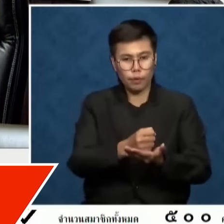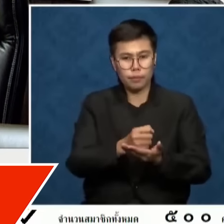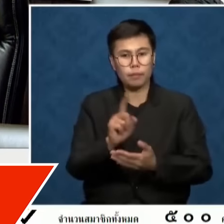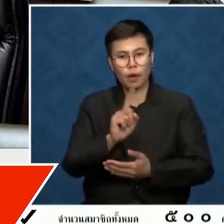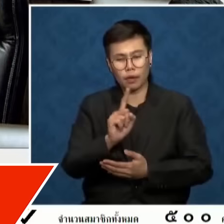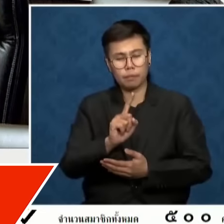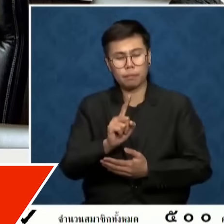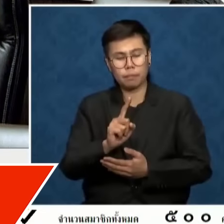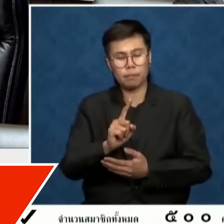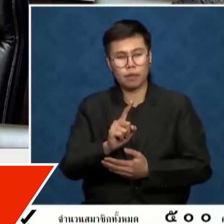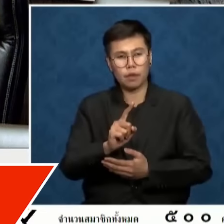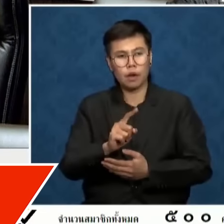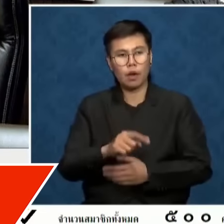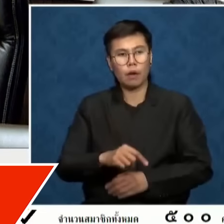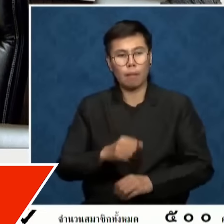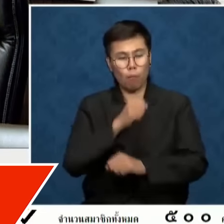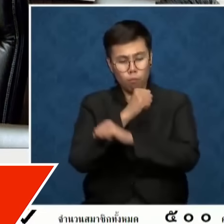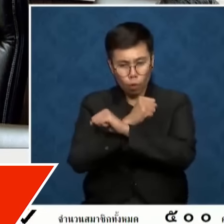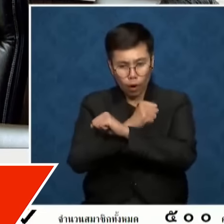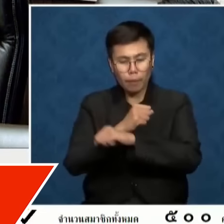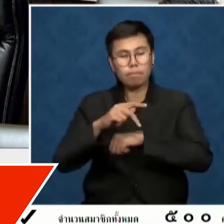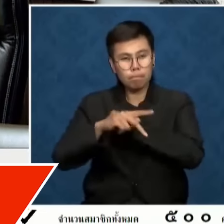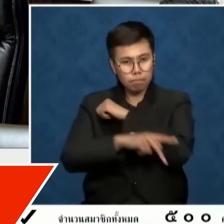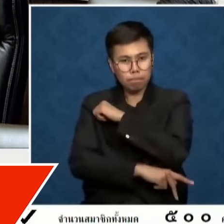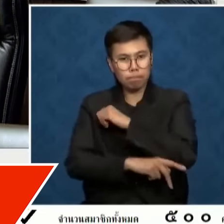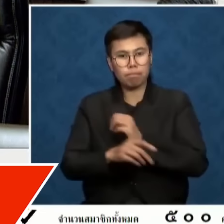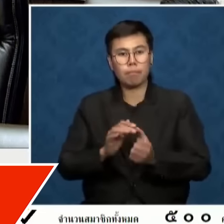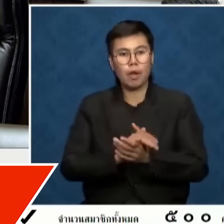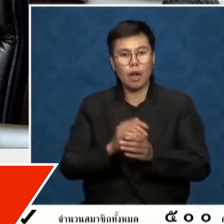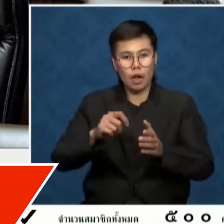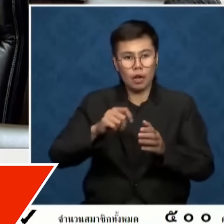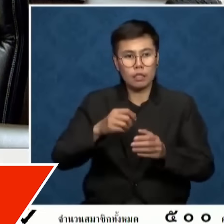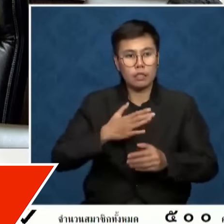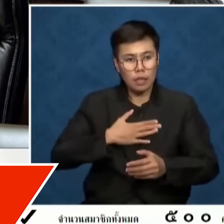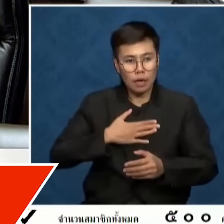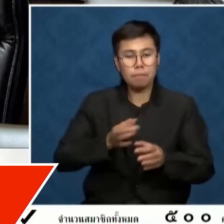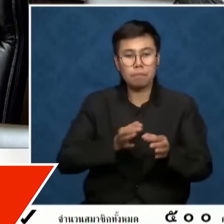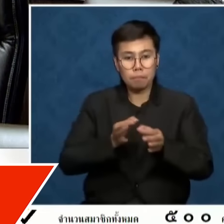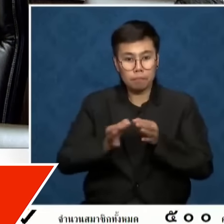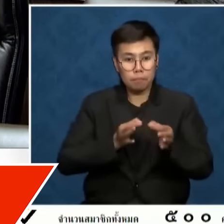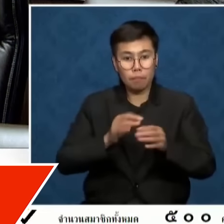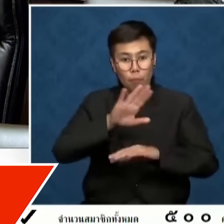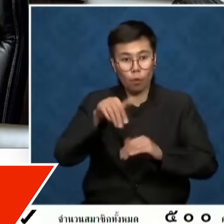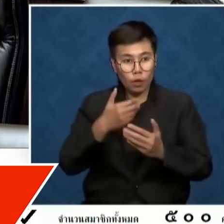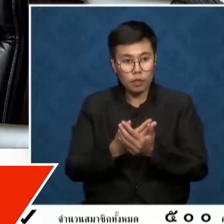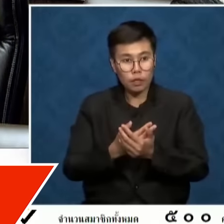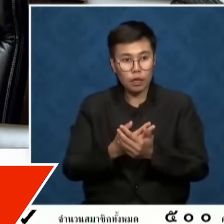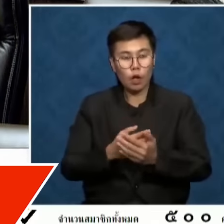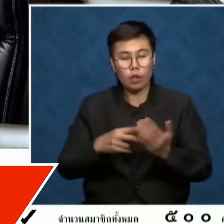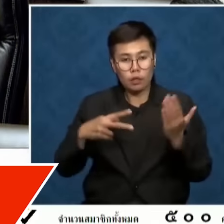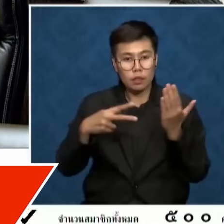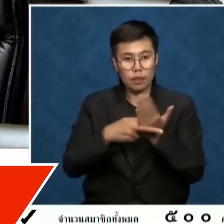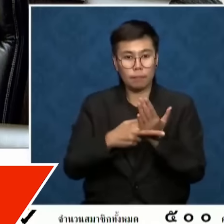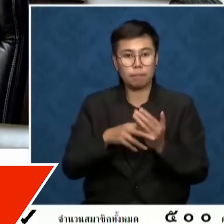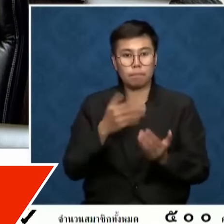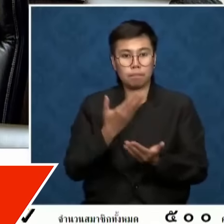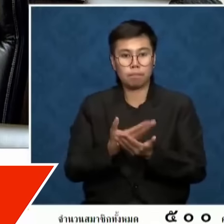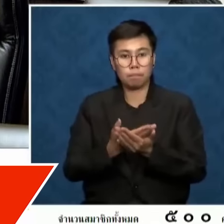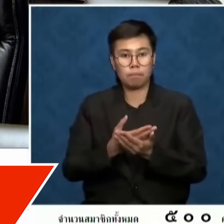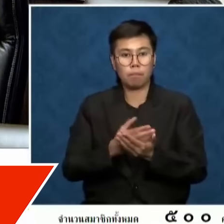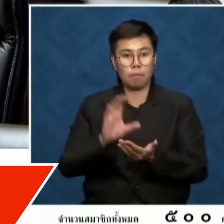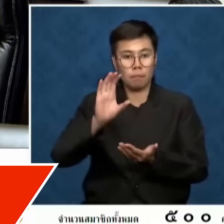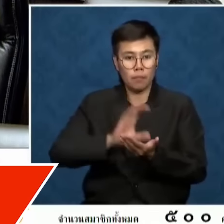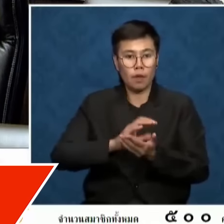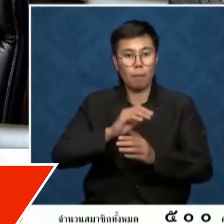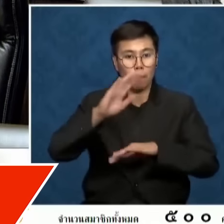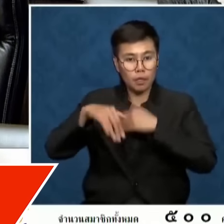ที่จันำไปสู่การทุชลิดนะคะด้เหตุผลดังกลาวทั้งหมดนี้ค่ะ ทฉขอเสนอตัดงบประมาณ โครงการพัฒนาแ่งทอง